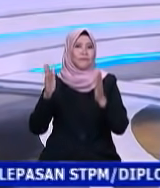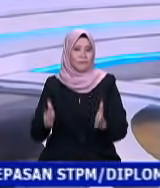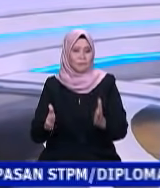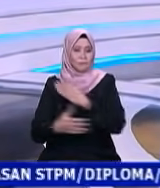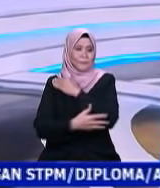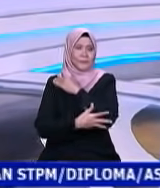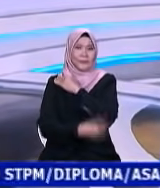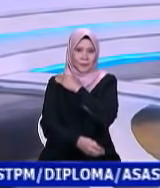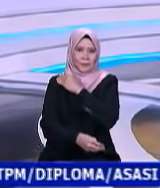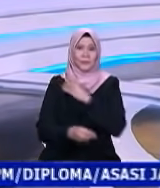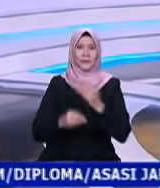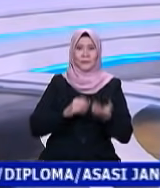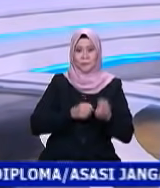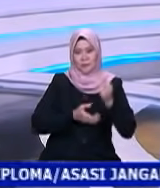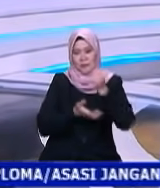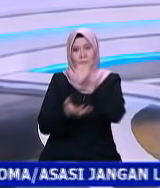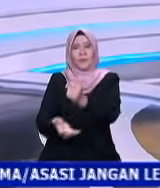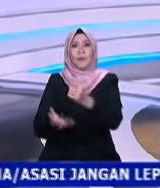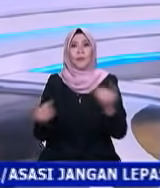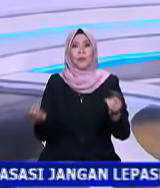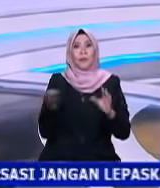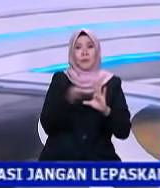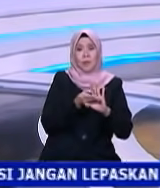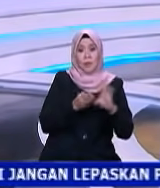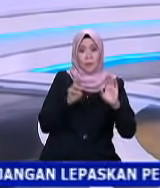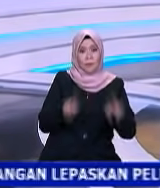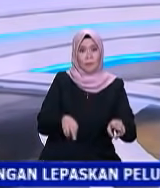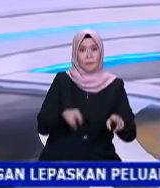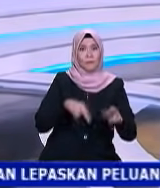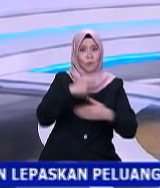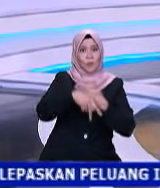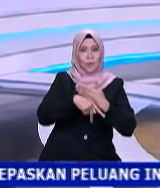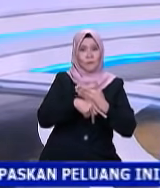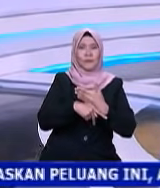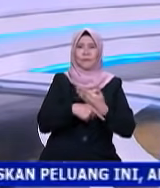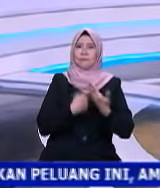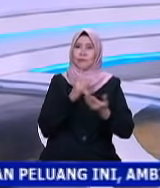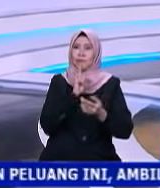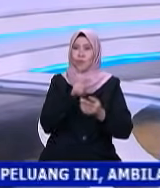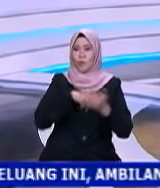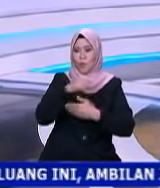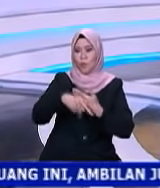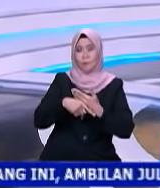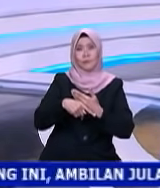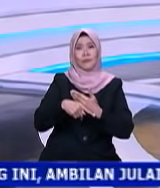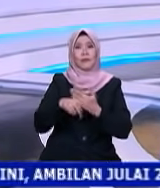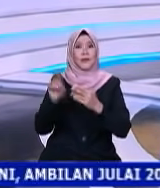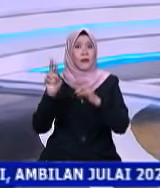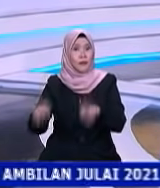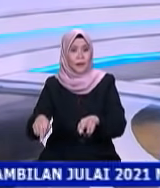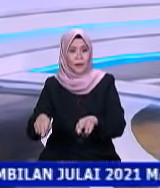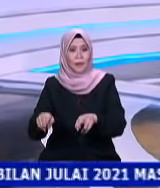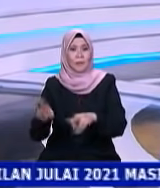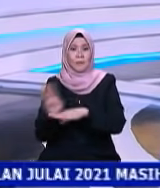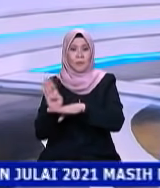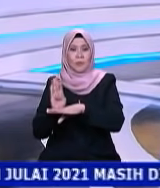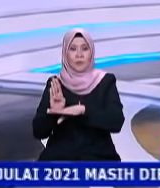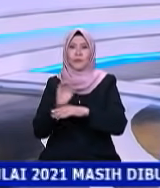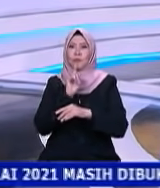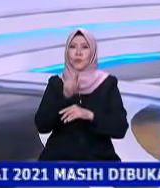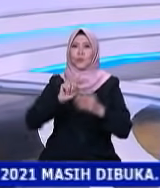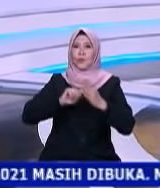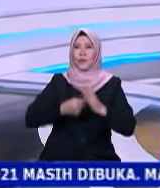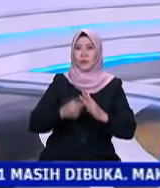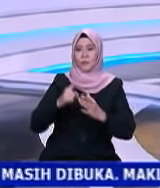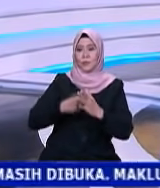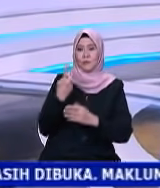terpilih. Program kendalian Bank Rakyat itu merupakan kesinambungan daripada program Rintis Rakyat Pernah yang dilancarkan pada Disember tahun